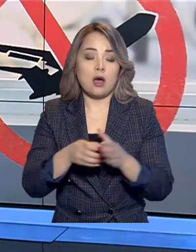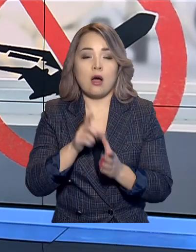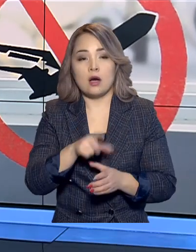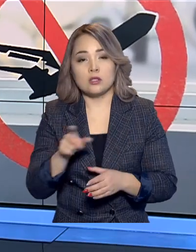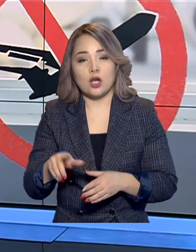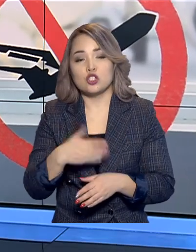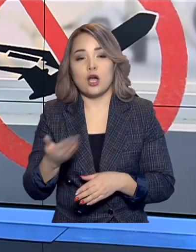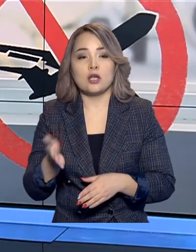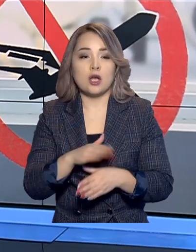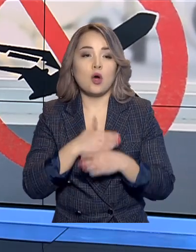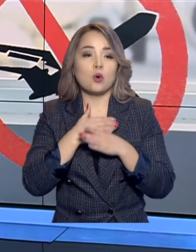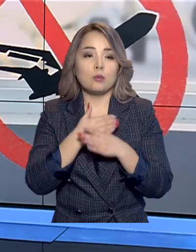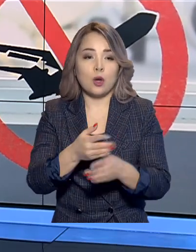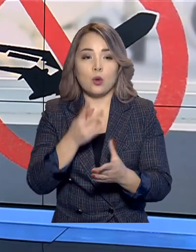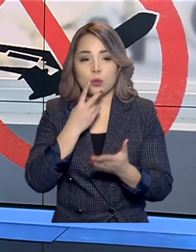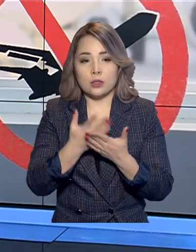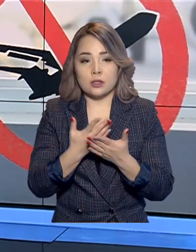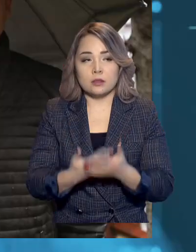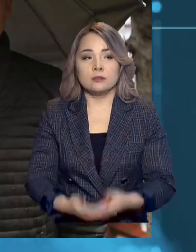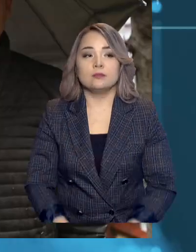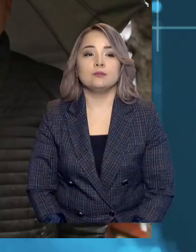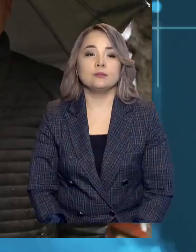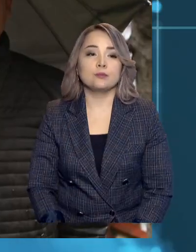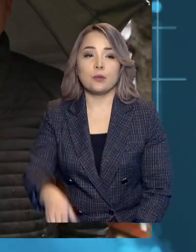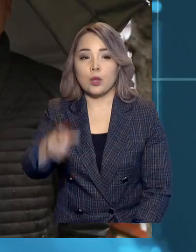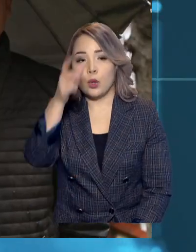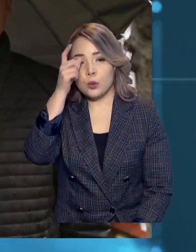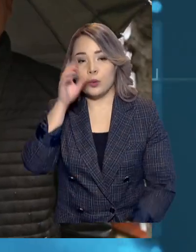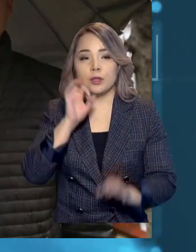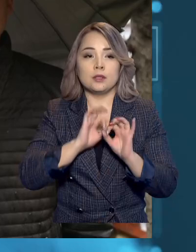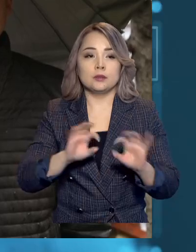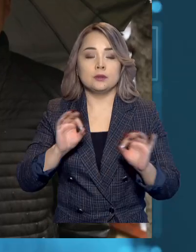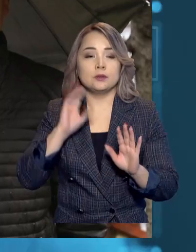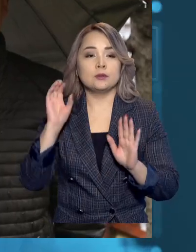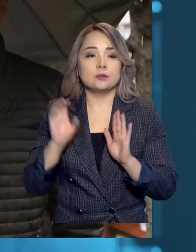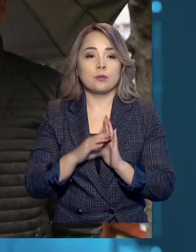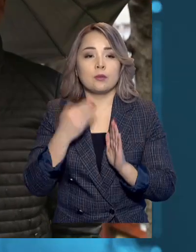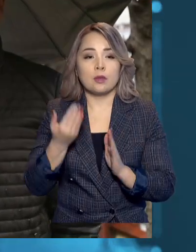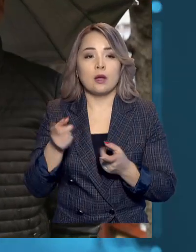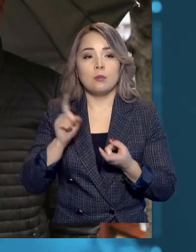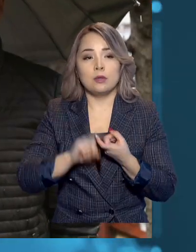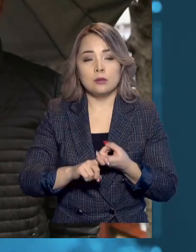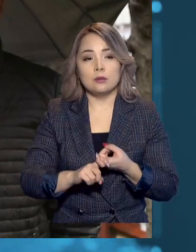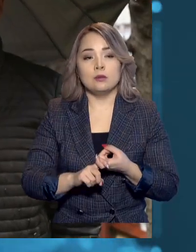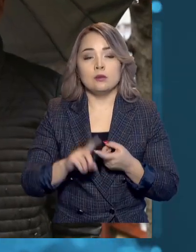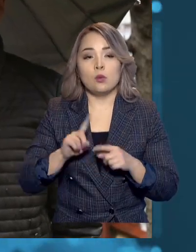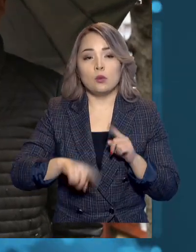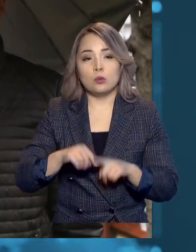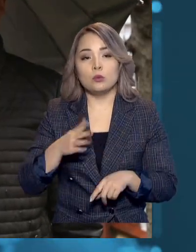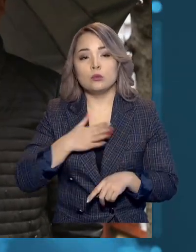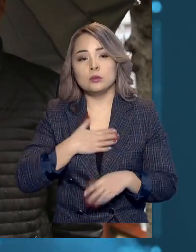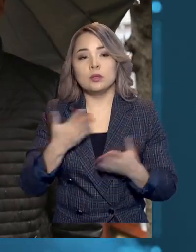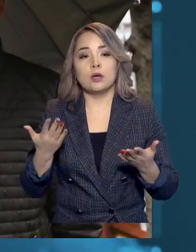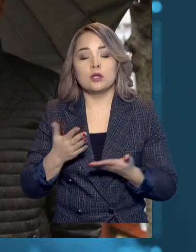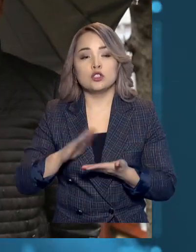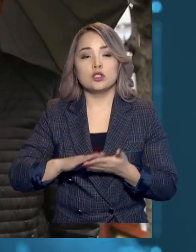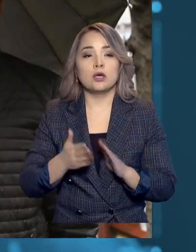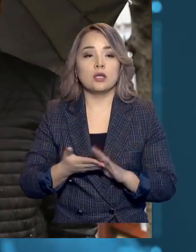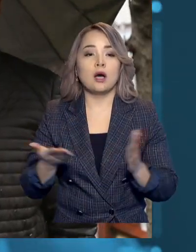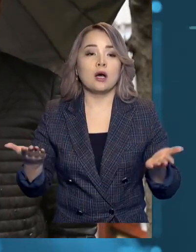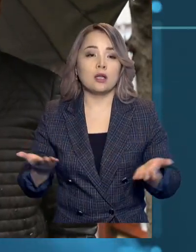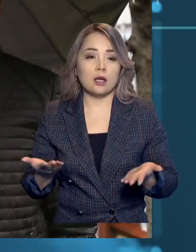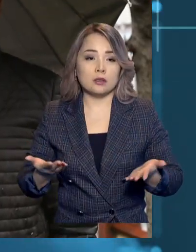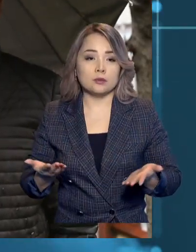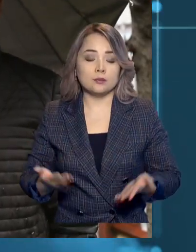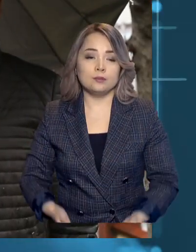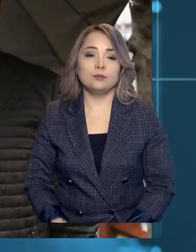азаматтарымызға жан-жақты көмек көрсетті. Түркиядағы тілшіміз Айдос Әшімұлы қазір бізбен байланыста. Айдос, отандастарымыздың қазіргі жағдайы қалай?